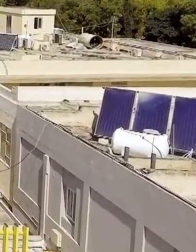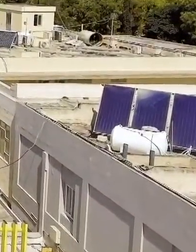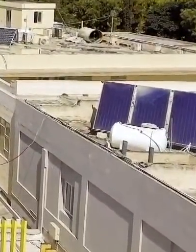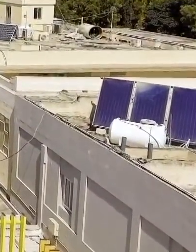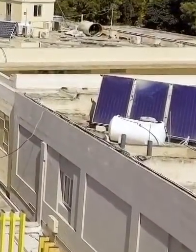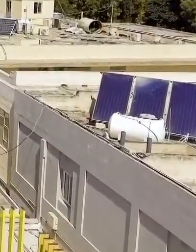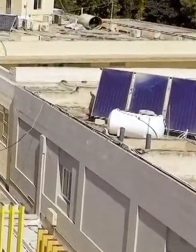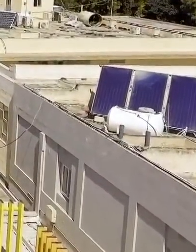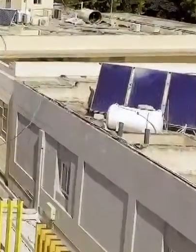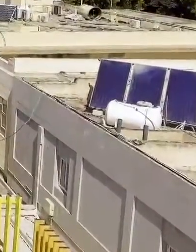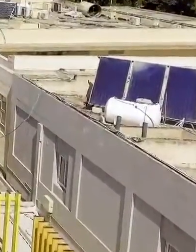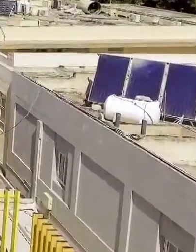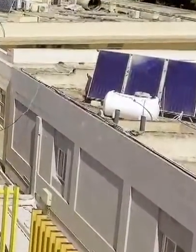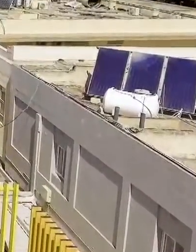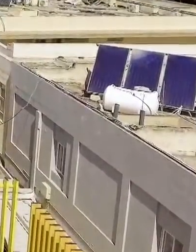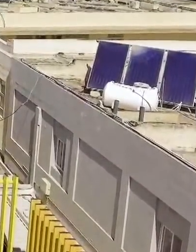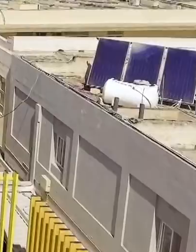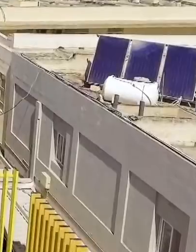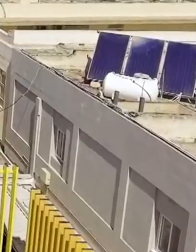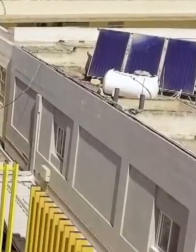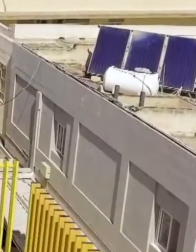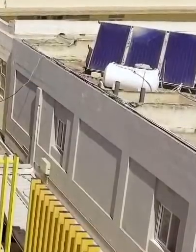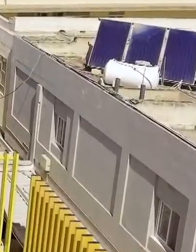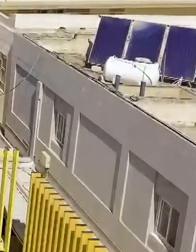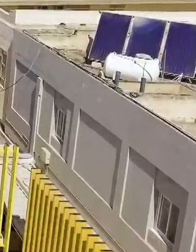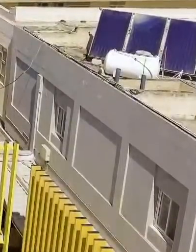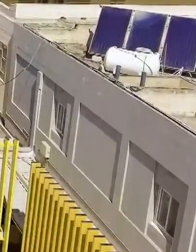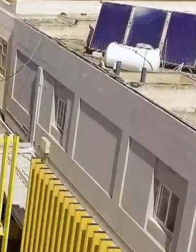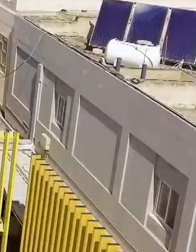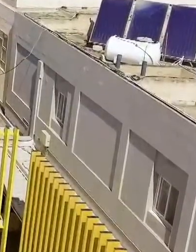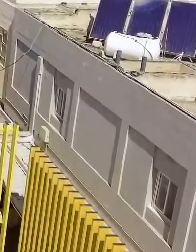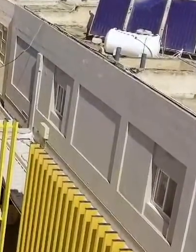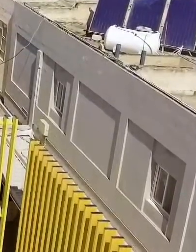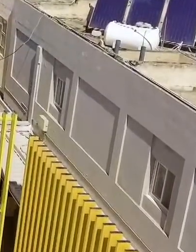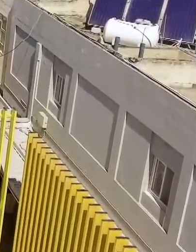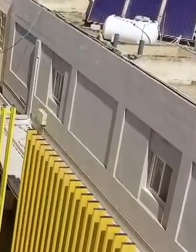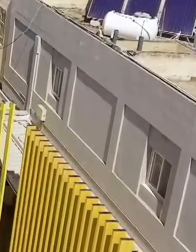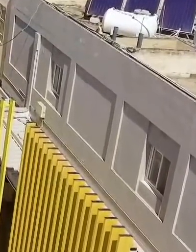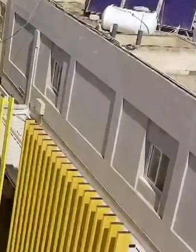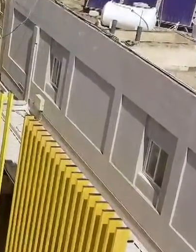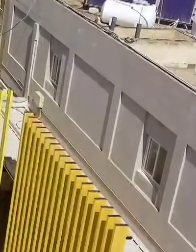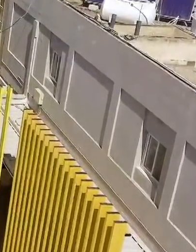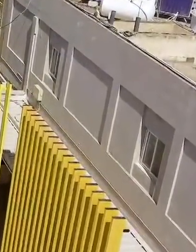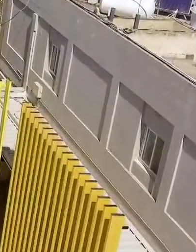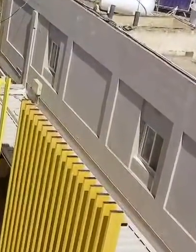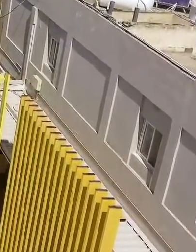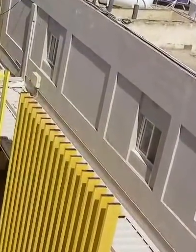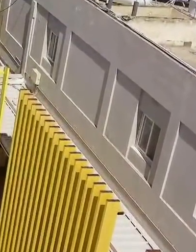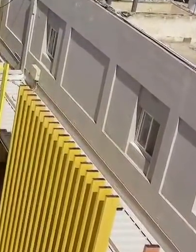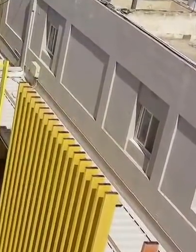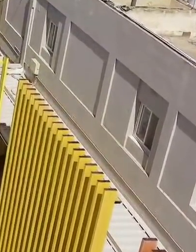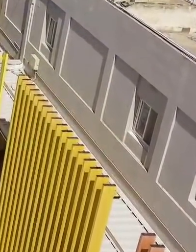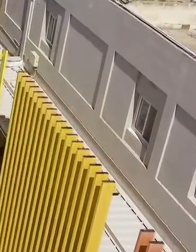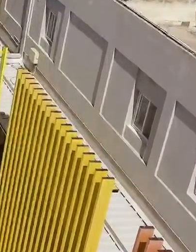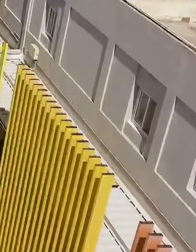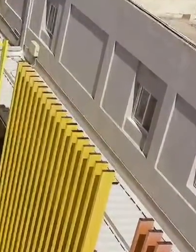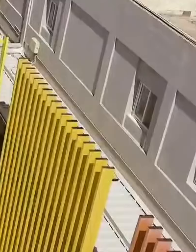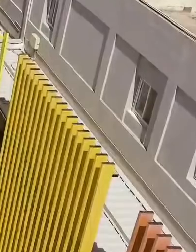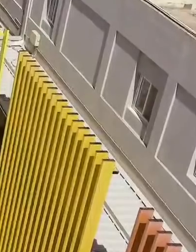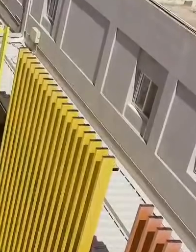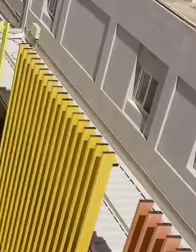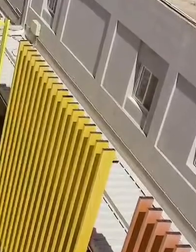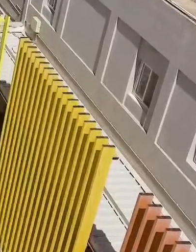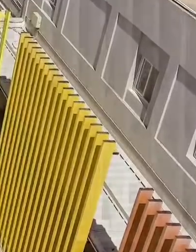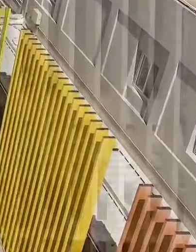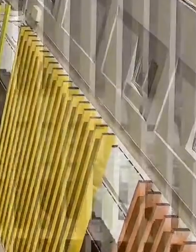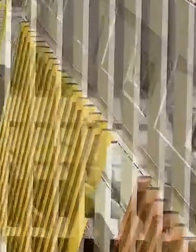Nixtiequ ninfurmawkom li minħabba l-lob tal-futbol tal-Kampjonat UEFA Euro 2020 il-Quddiesa tal-lejla mhix se